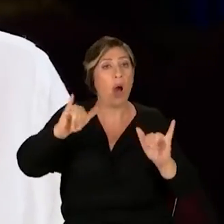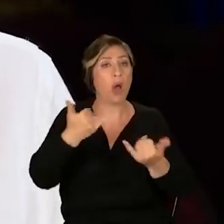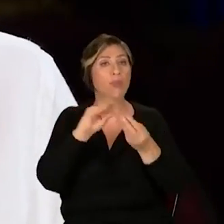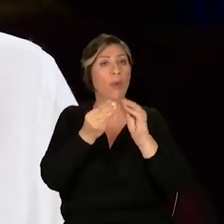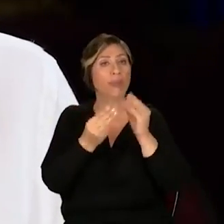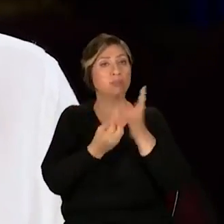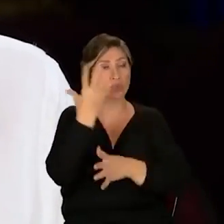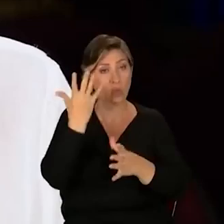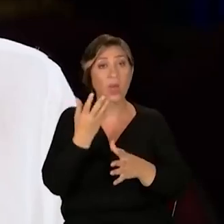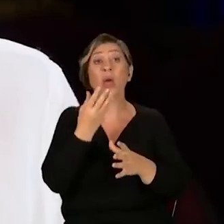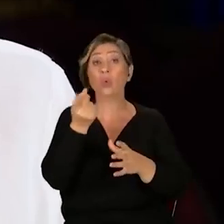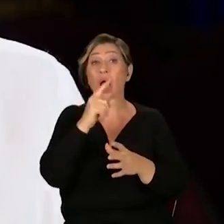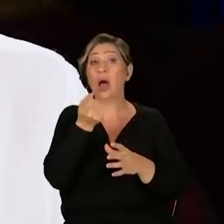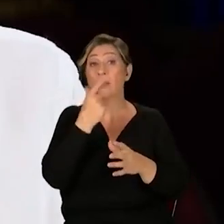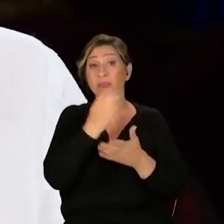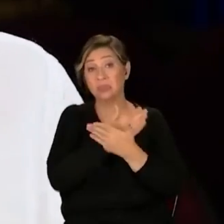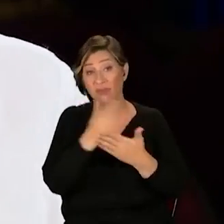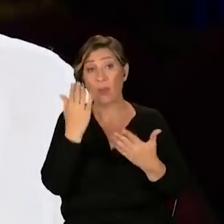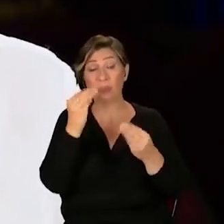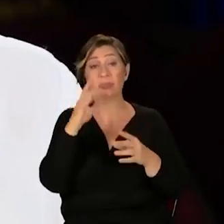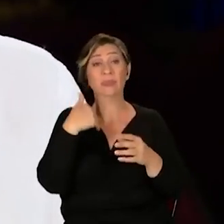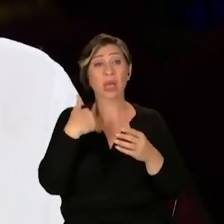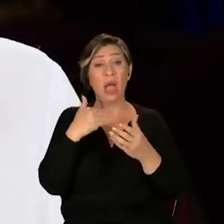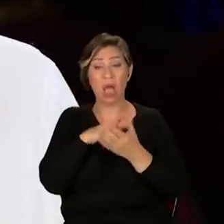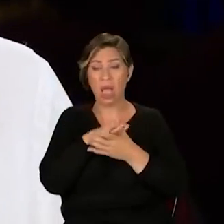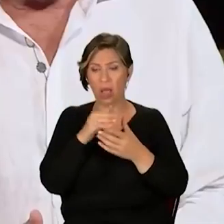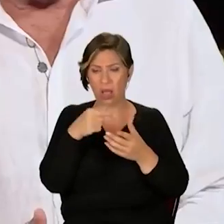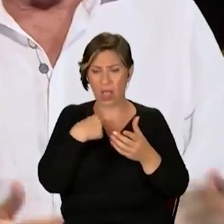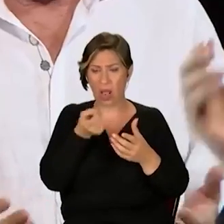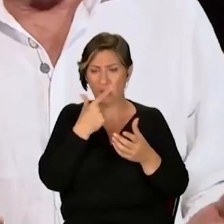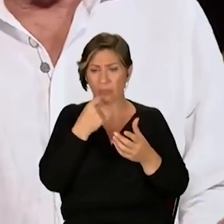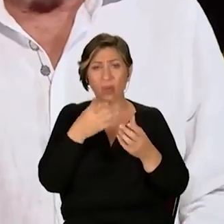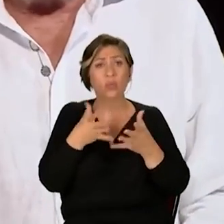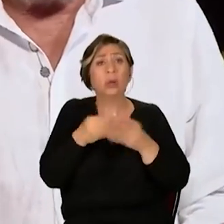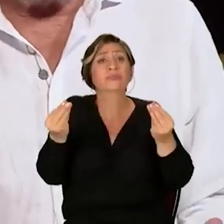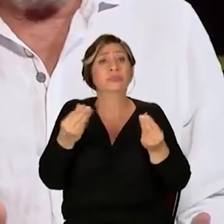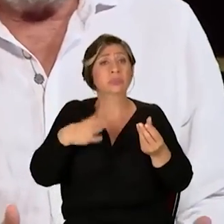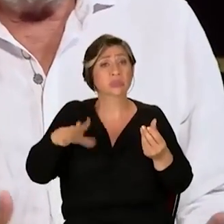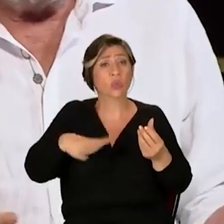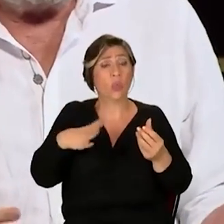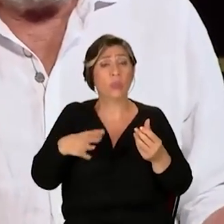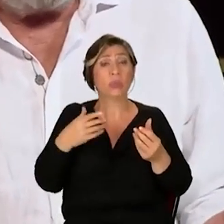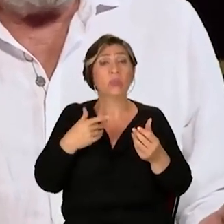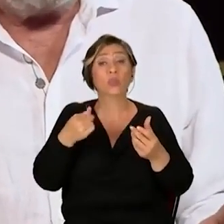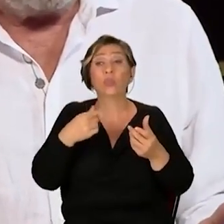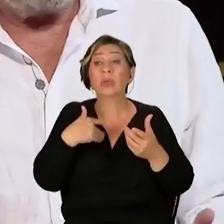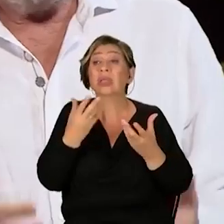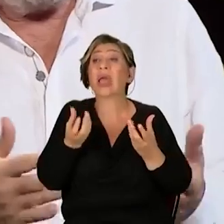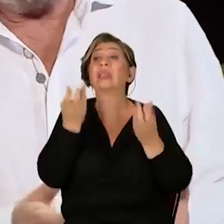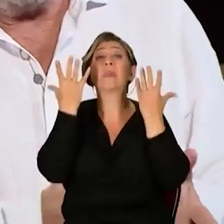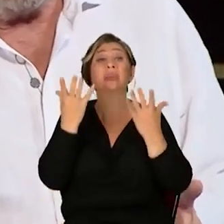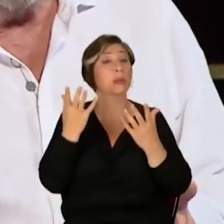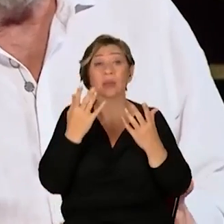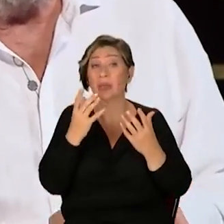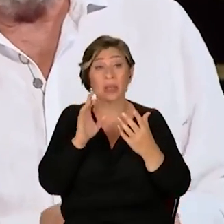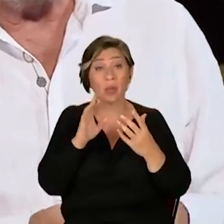Yani tedavi etmeden, çünkü hasta geliyor diyor ki ben bu ilacı alıyorum, bundan kurtulmak istiyorum. Bu beni tedavi etmedi. O